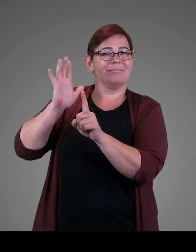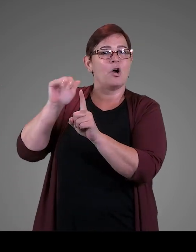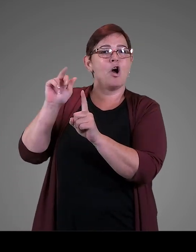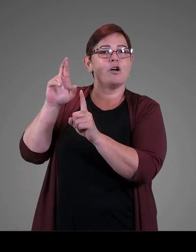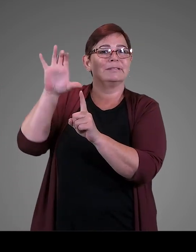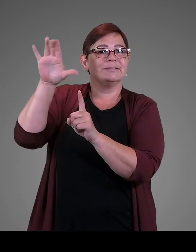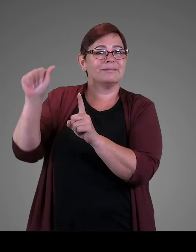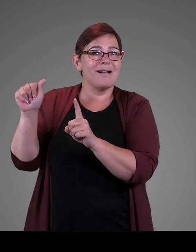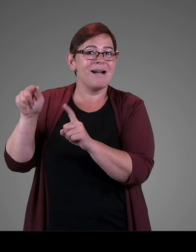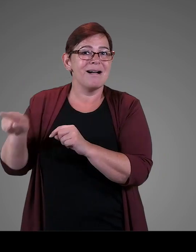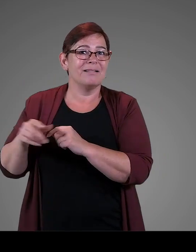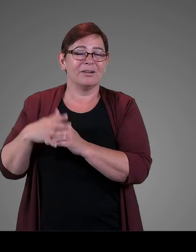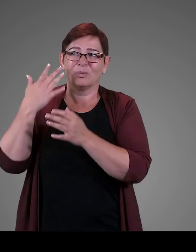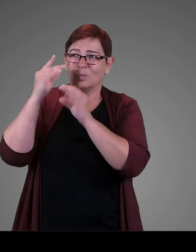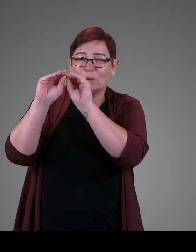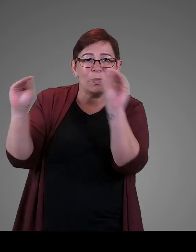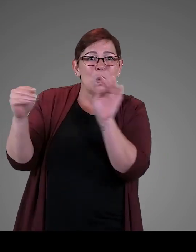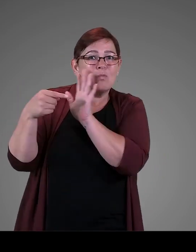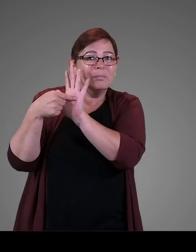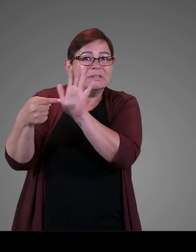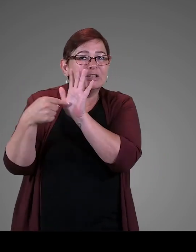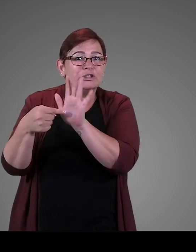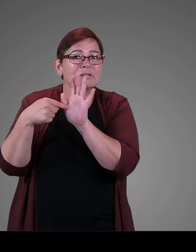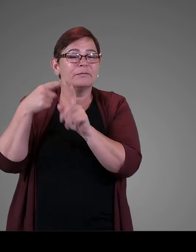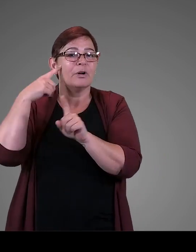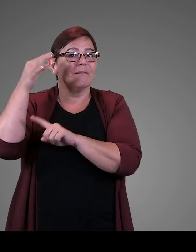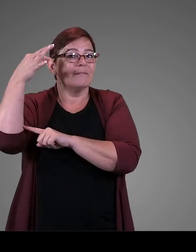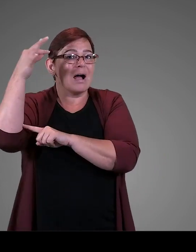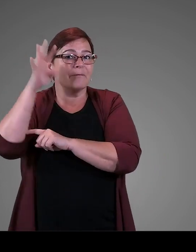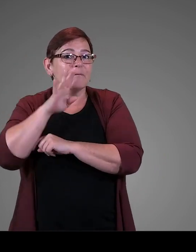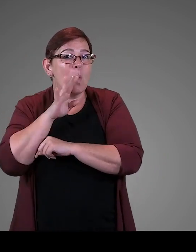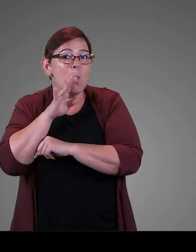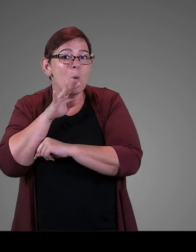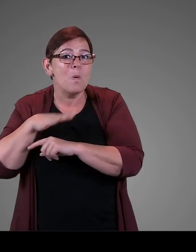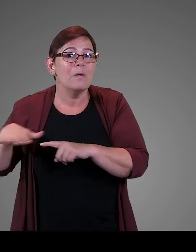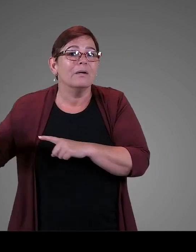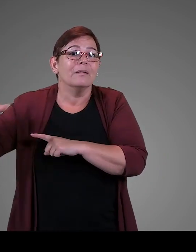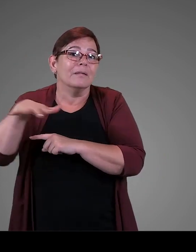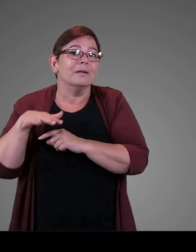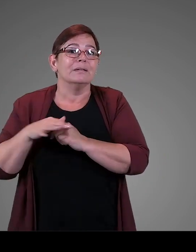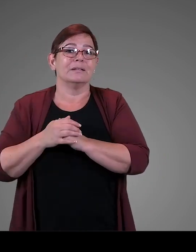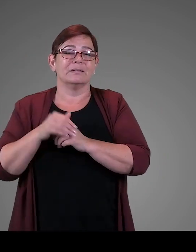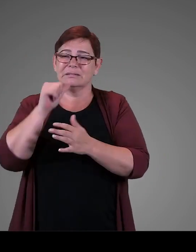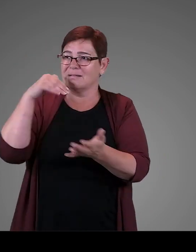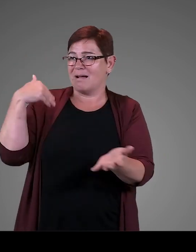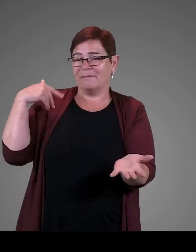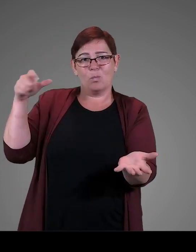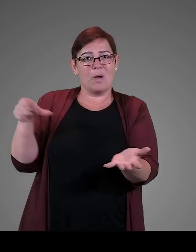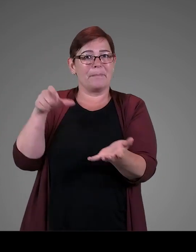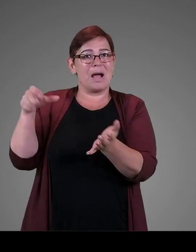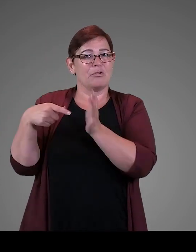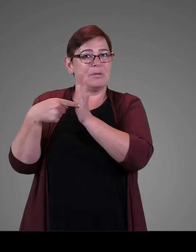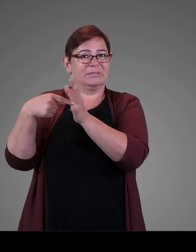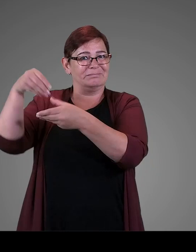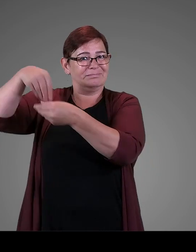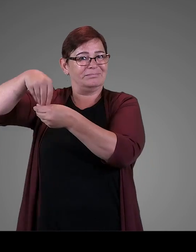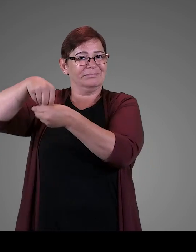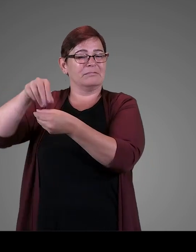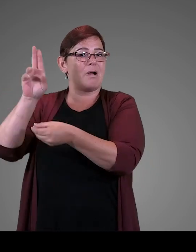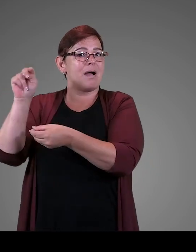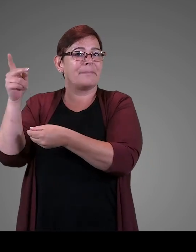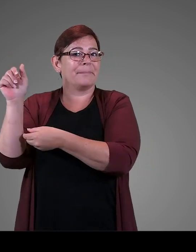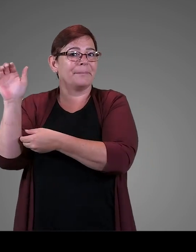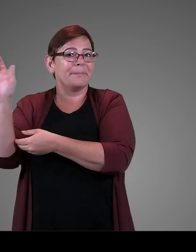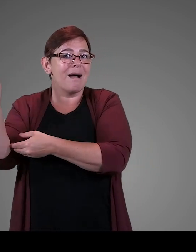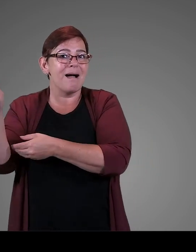ARCA, parce qu'il n'y avait pas de représentation de la francophonie dans le cadre de ANPAC et qu'on n'était